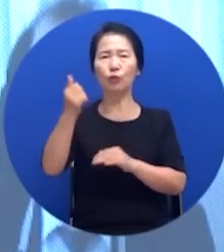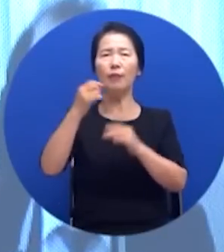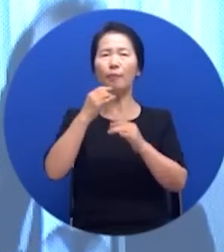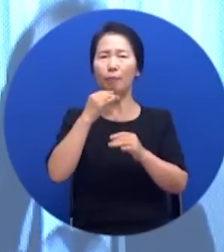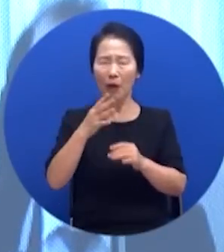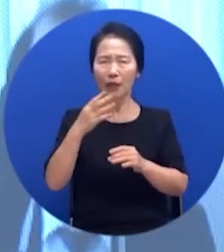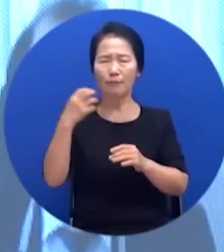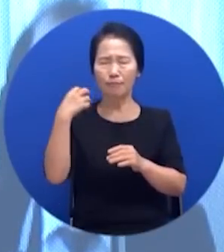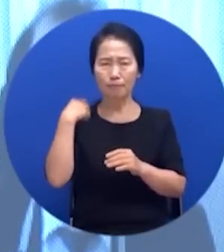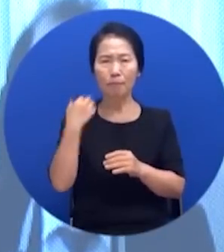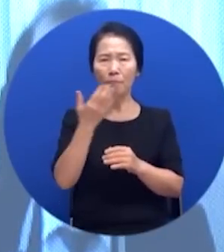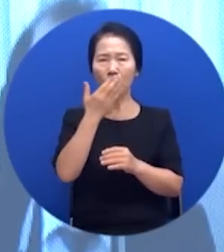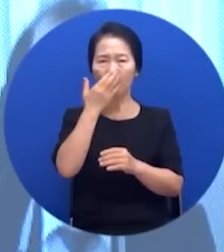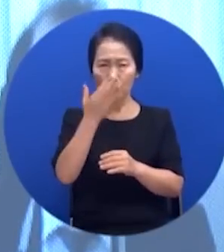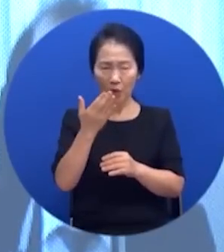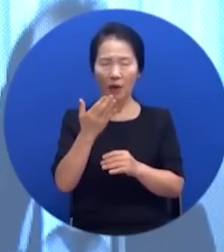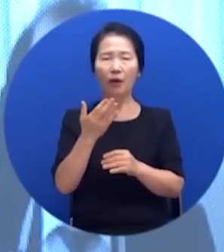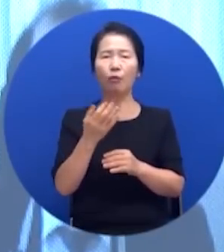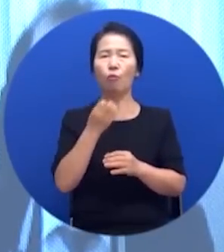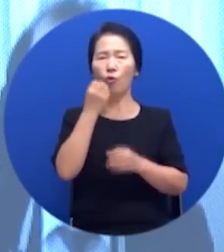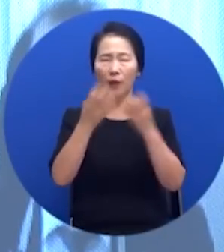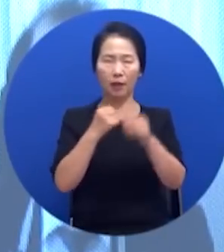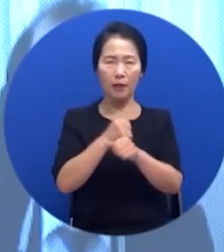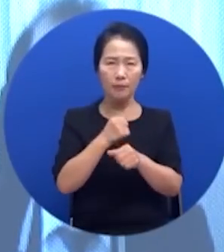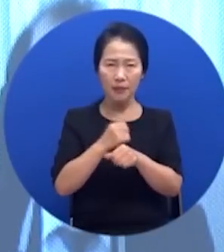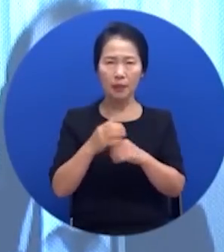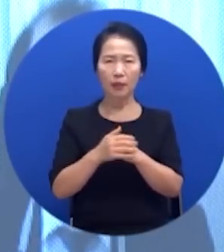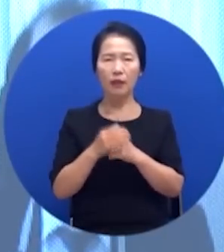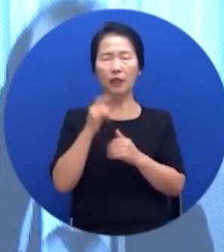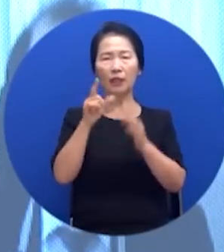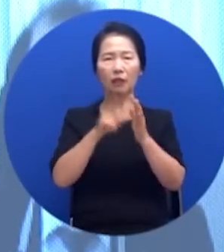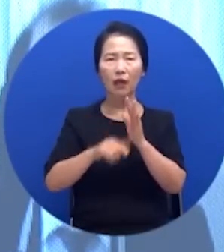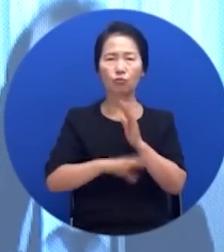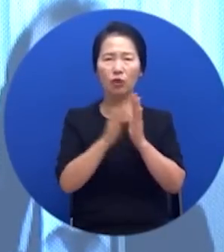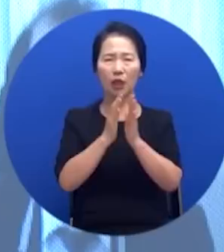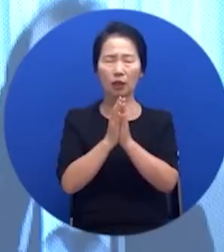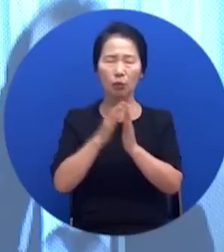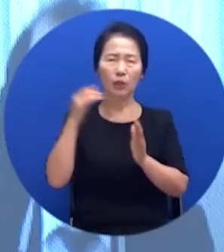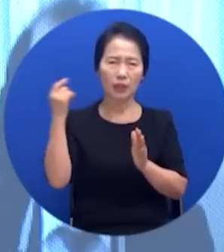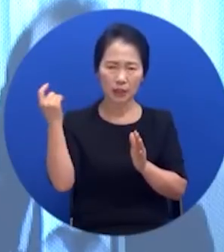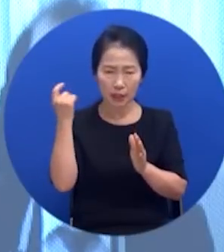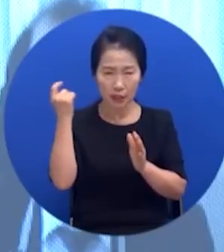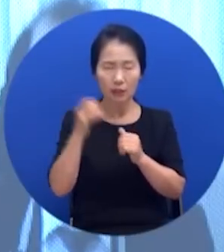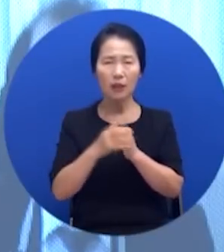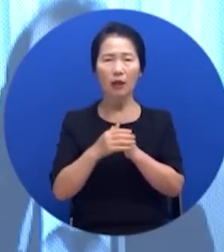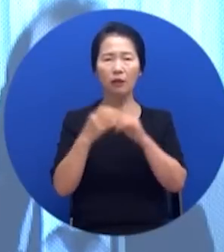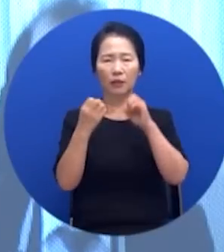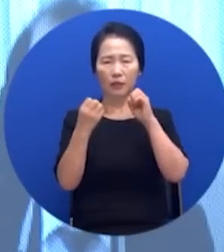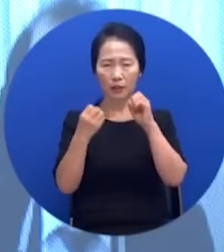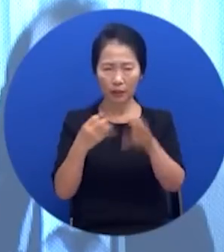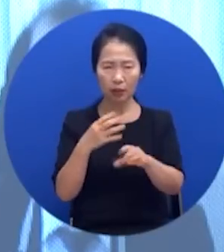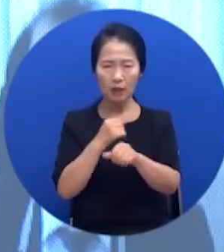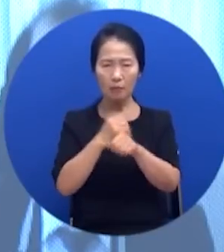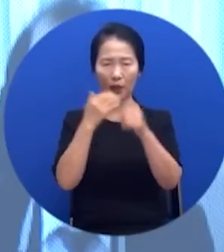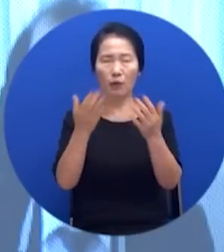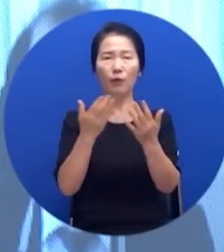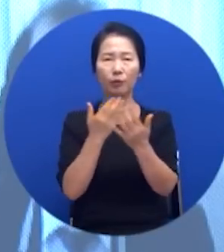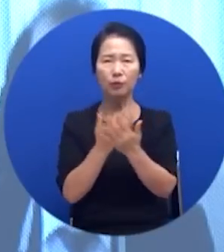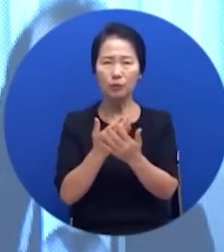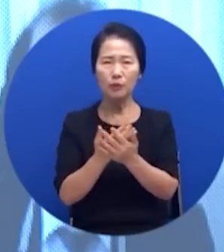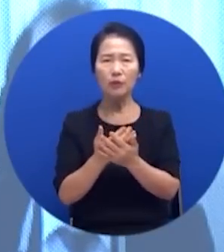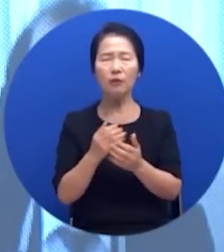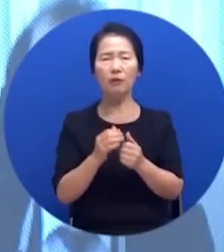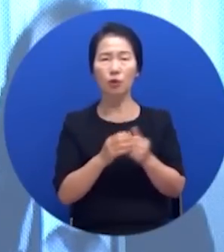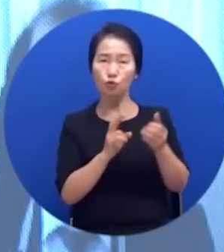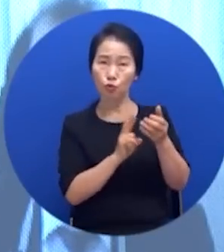이루실 수밖에 없음을 고백합니다. 이 시간 우리의 기도를 들으시사 응답하옵소서.